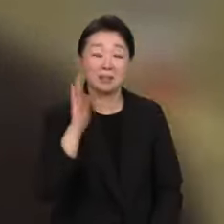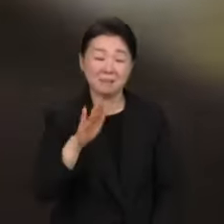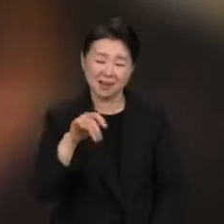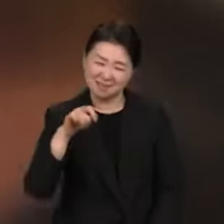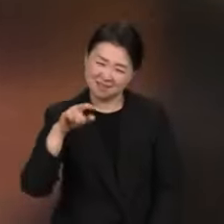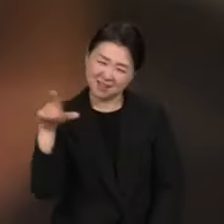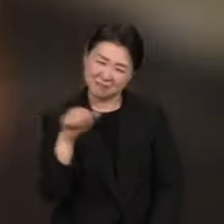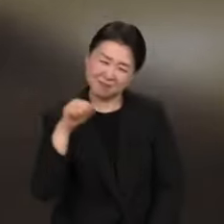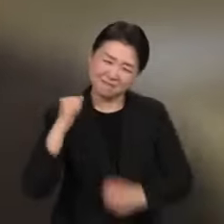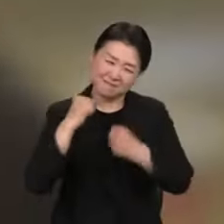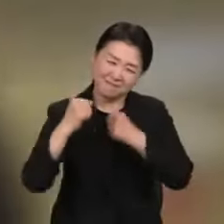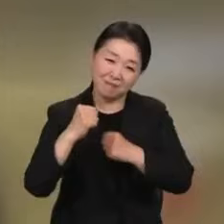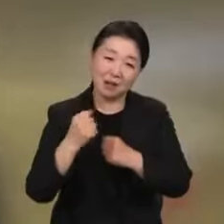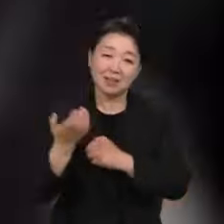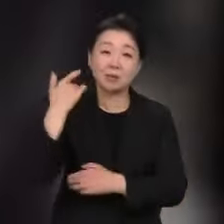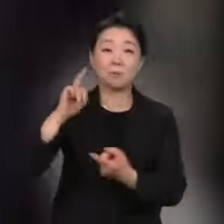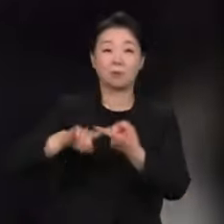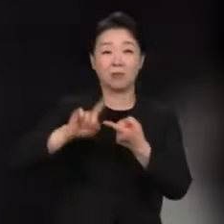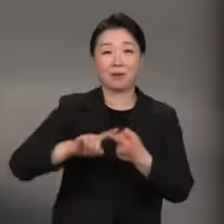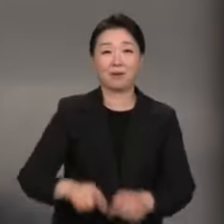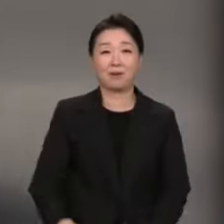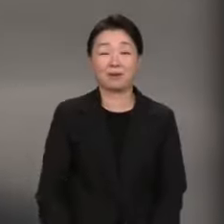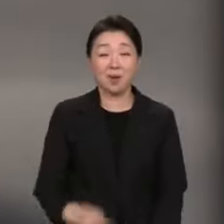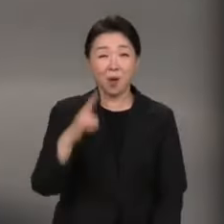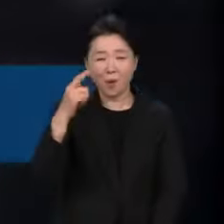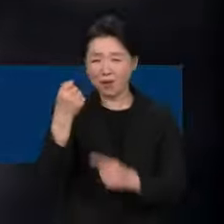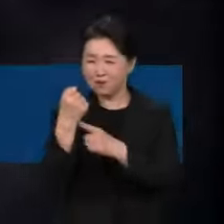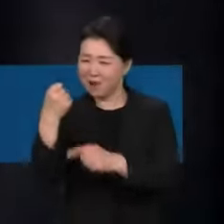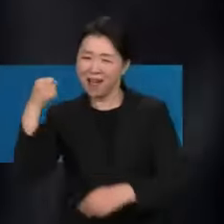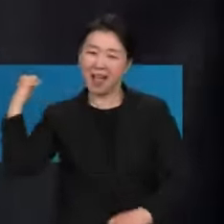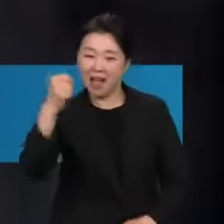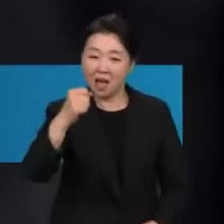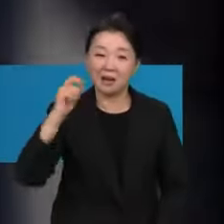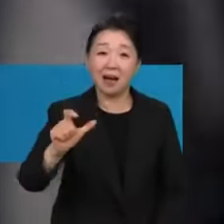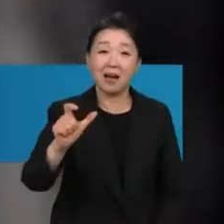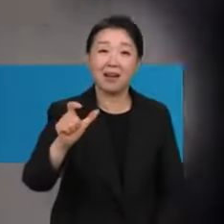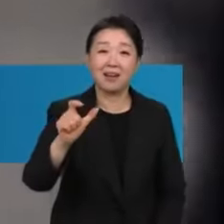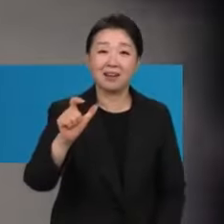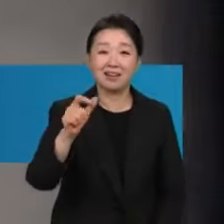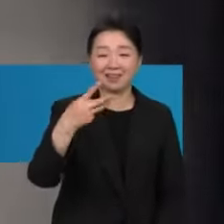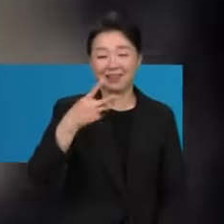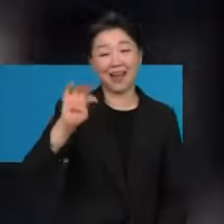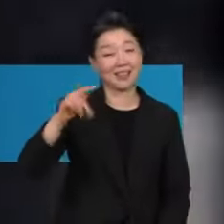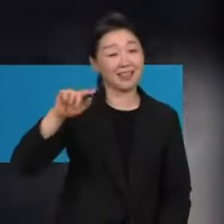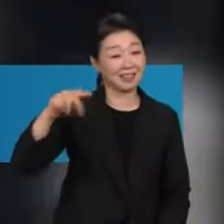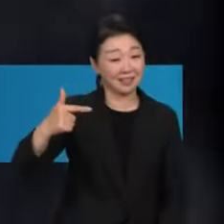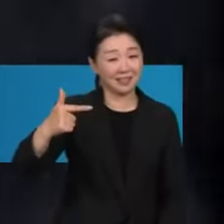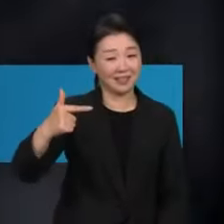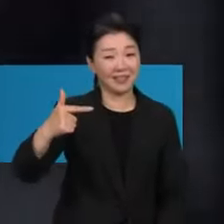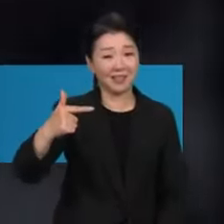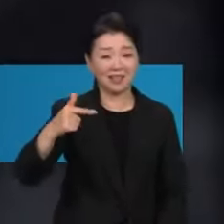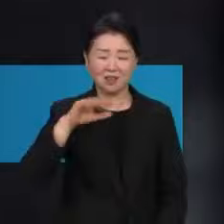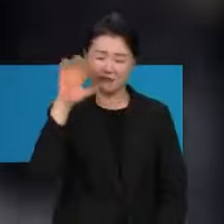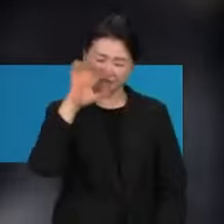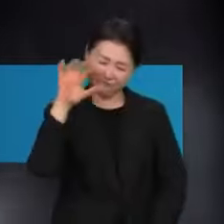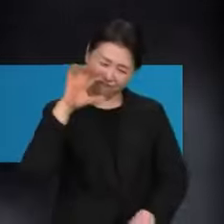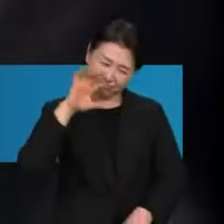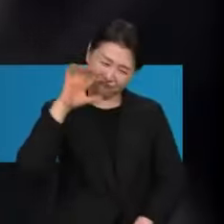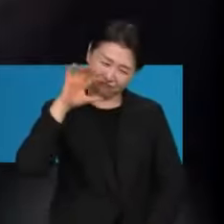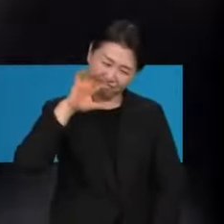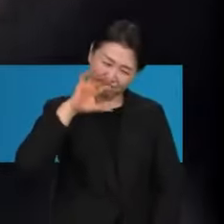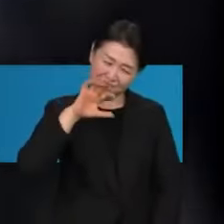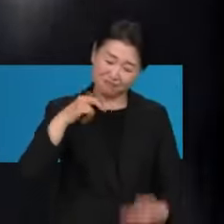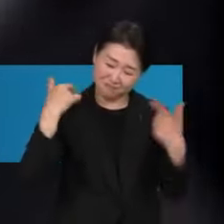스피드가 예전 그 모습 그대로입니다. 바로 핵주먹으로 불렸던 마이크 타이슨인데요. 강도 높은 훈련 장면을